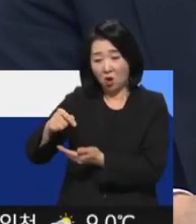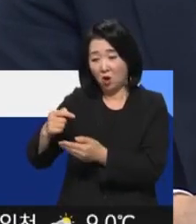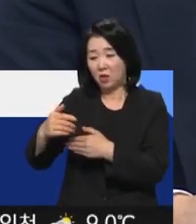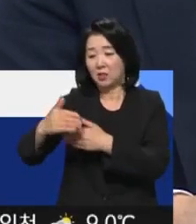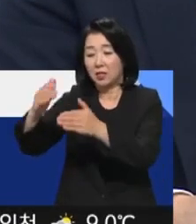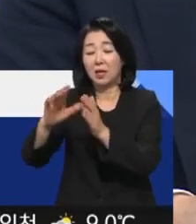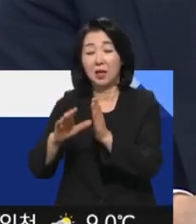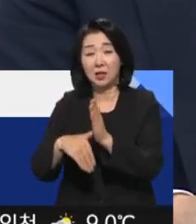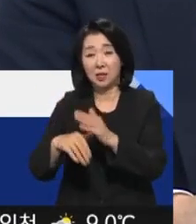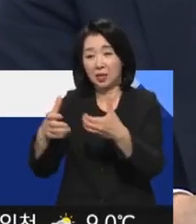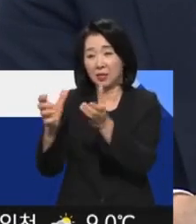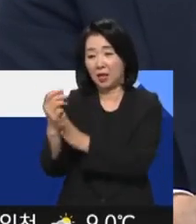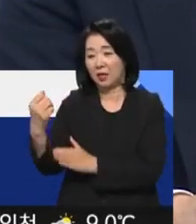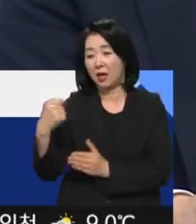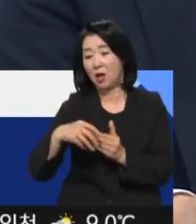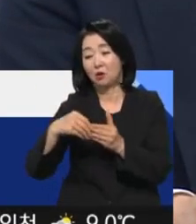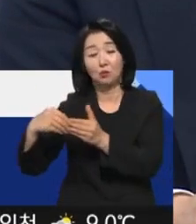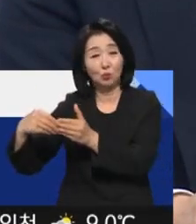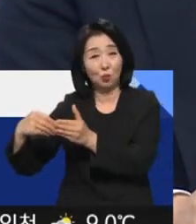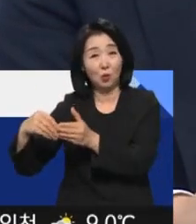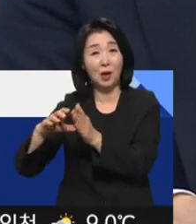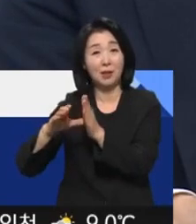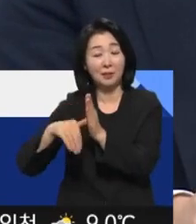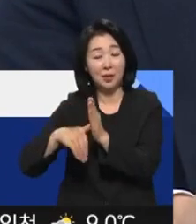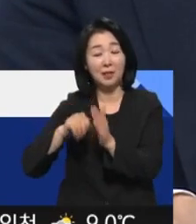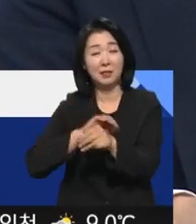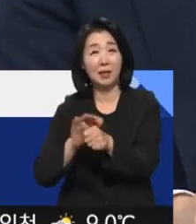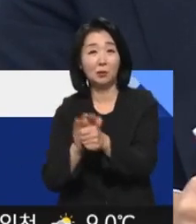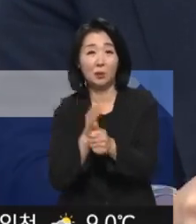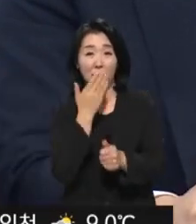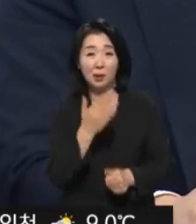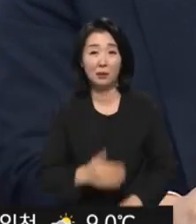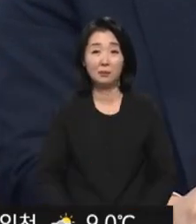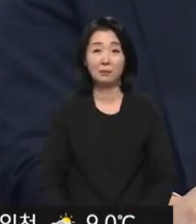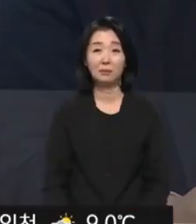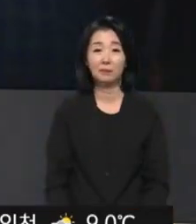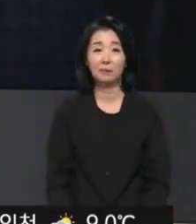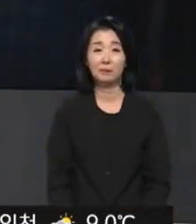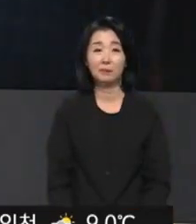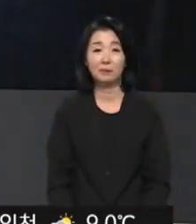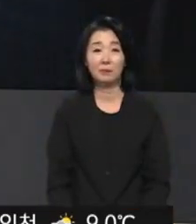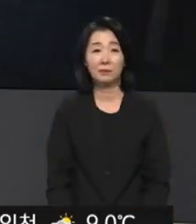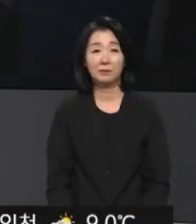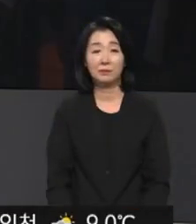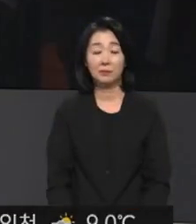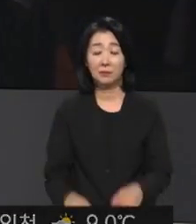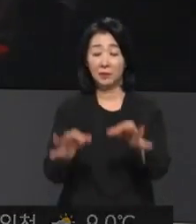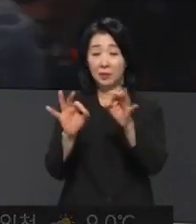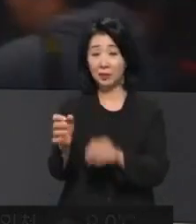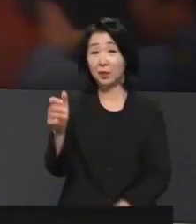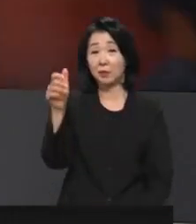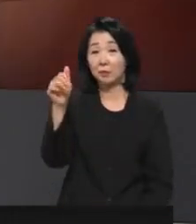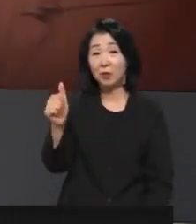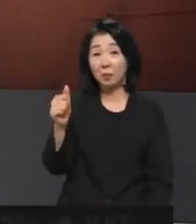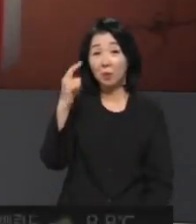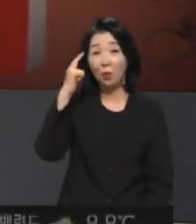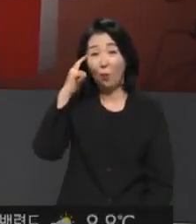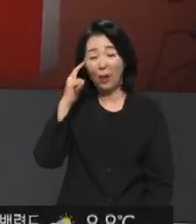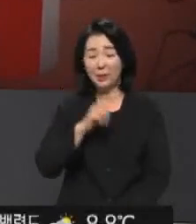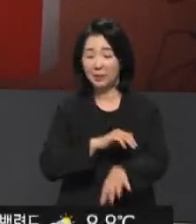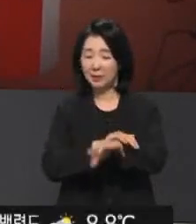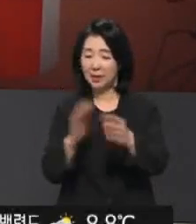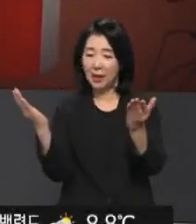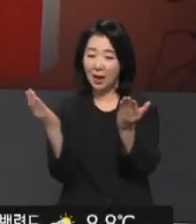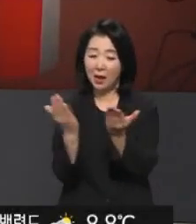과정을 당이 주도하면서 꼼꼼하게 챙기도록 하겠습니다. 네, 김 대표가 말한 걸맞은 평가를 받을 수